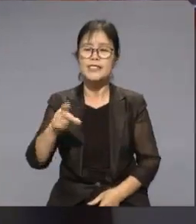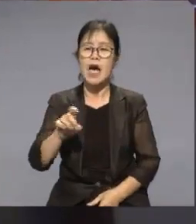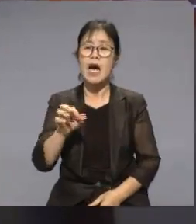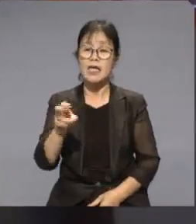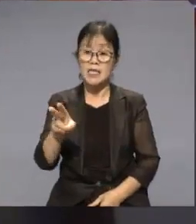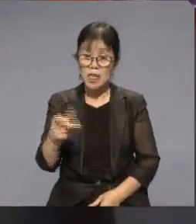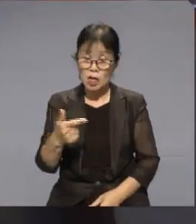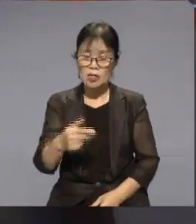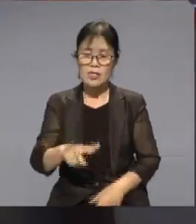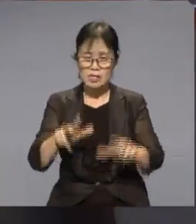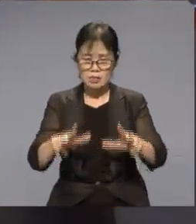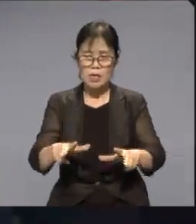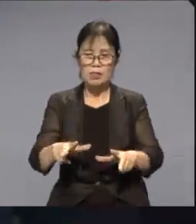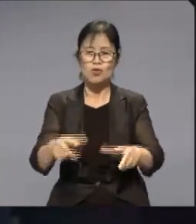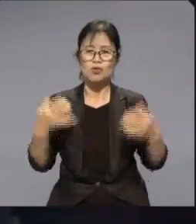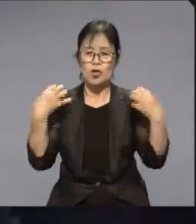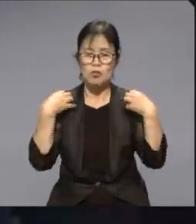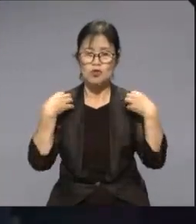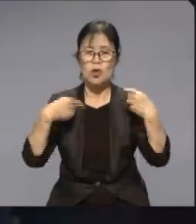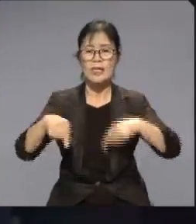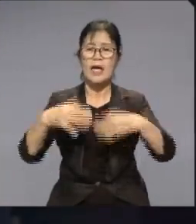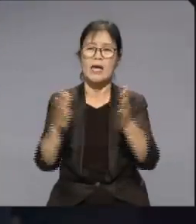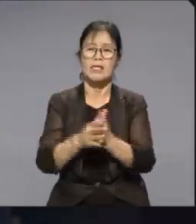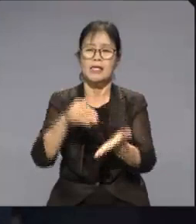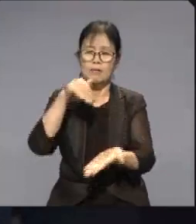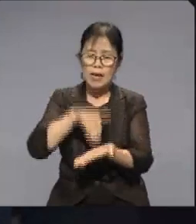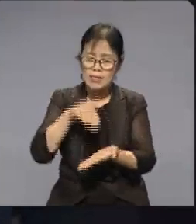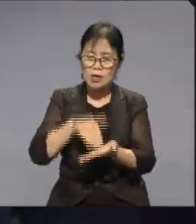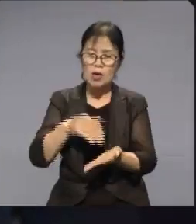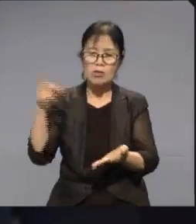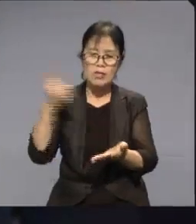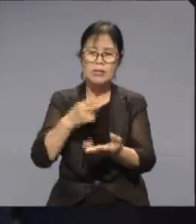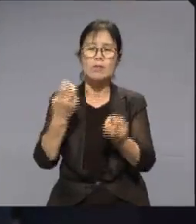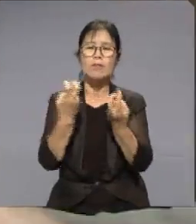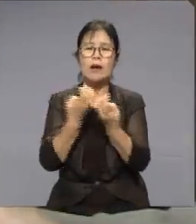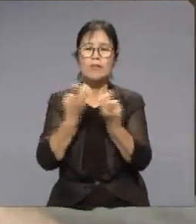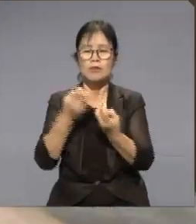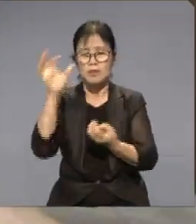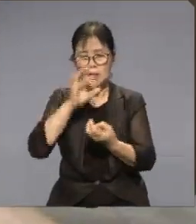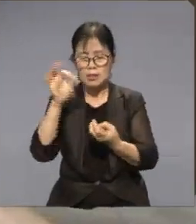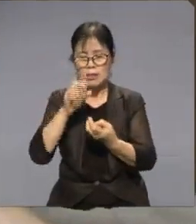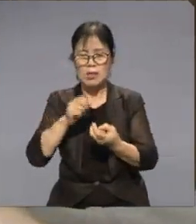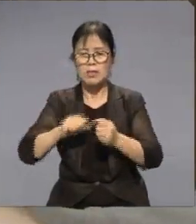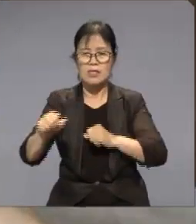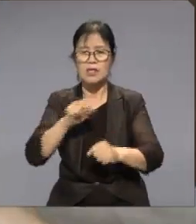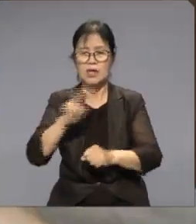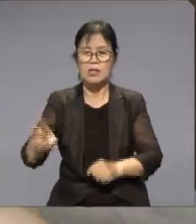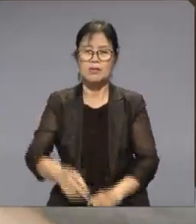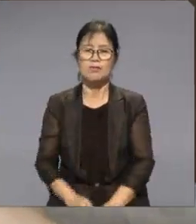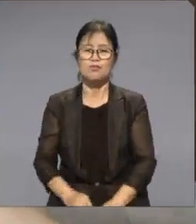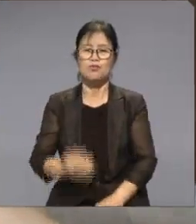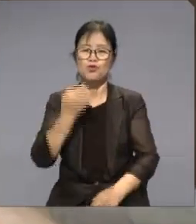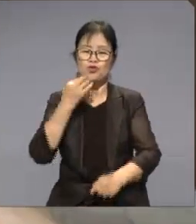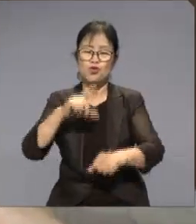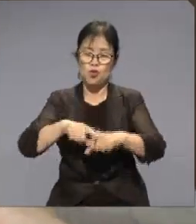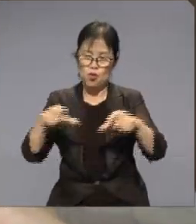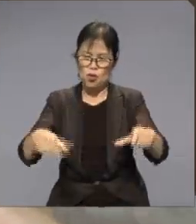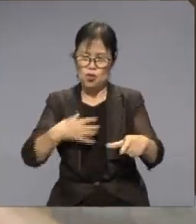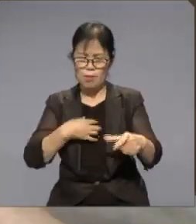지금이라도 정부와 당이 반성하고 대안 찾기에 나서야 한다고 말했습니다. 수도권 정서에